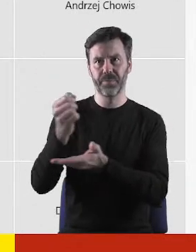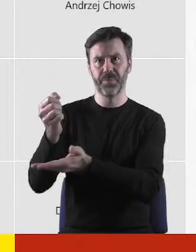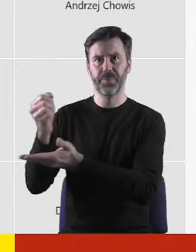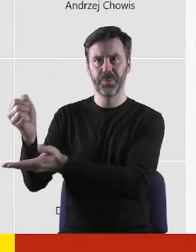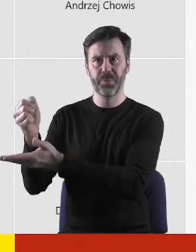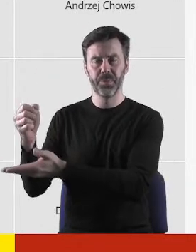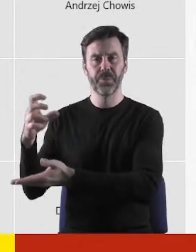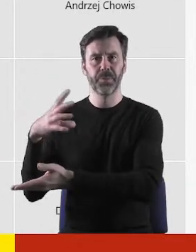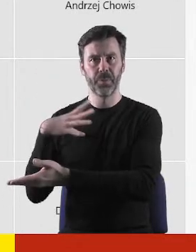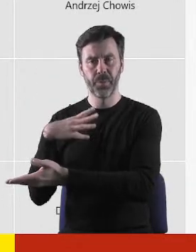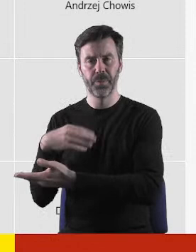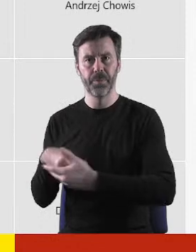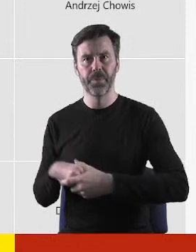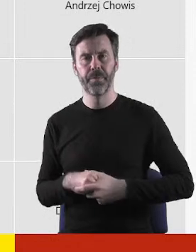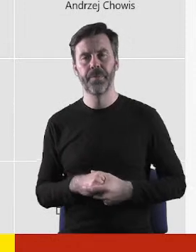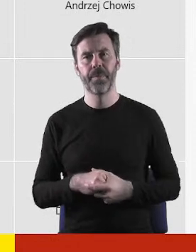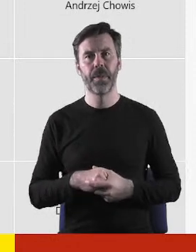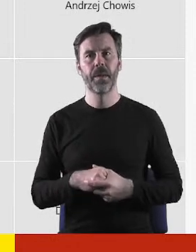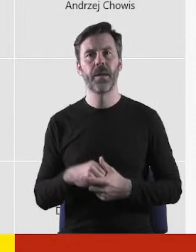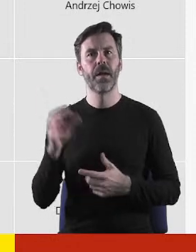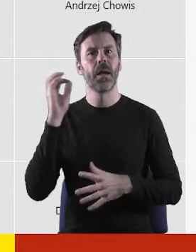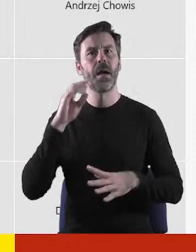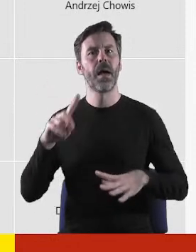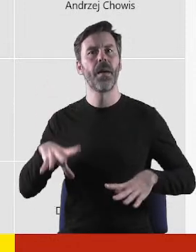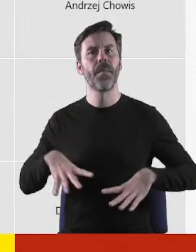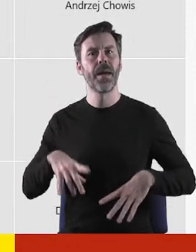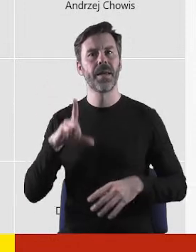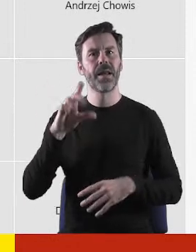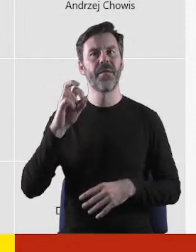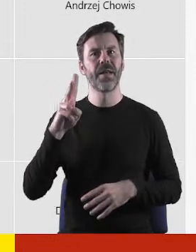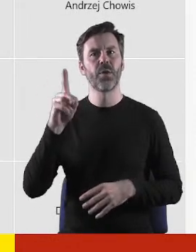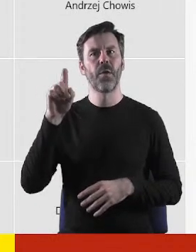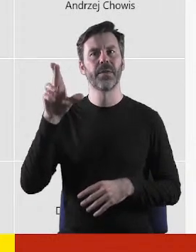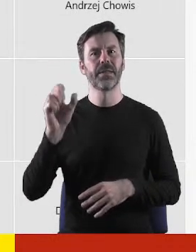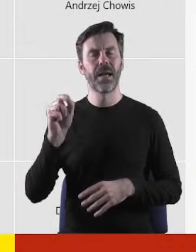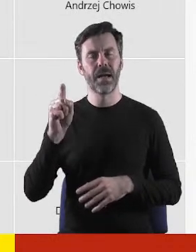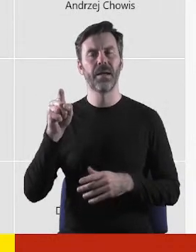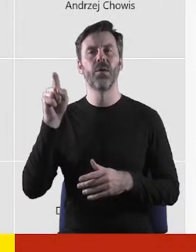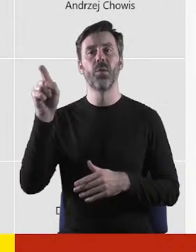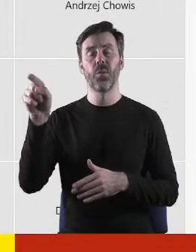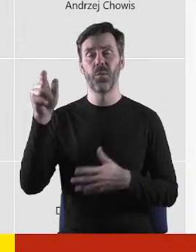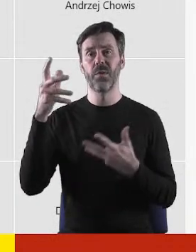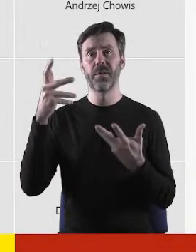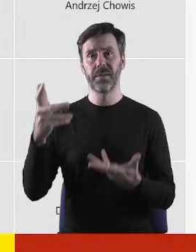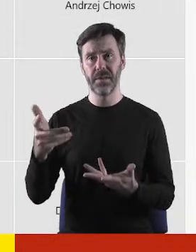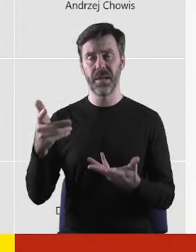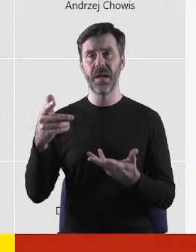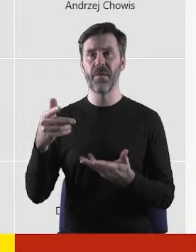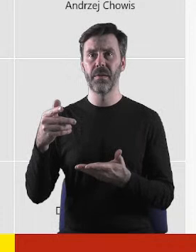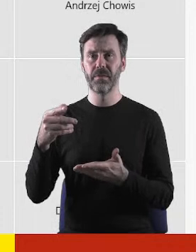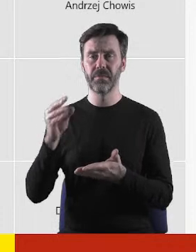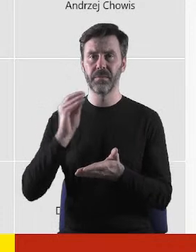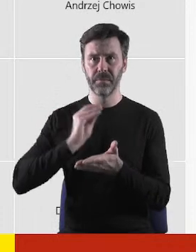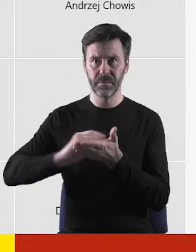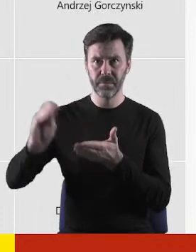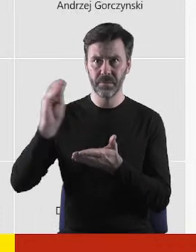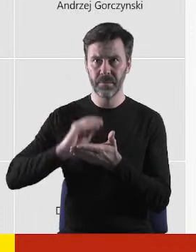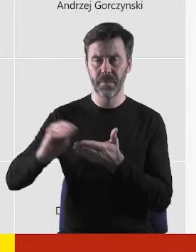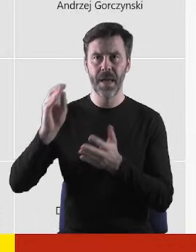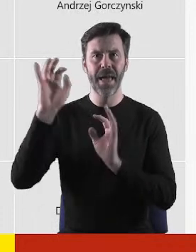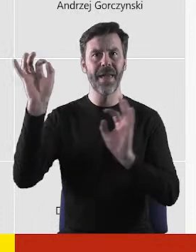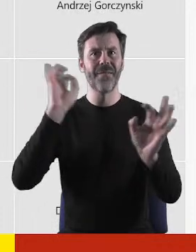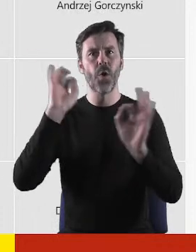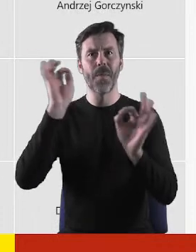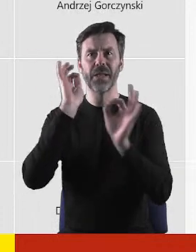ponieważ Pani Radna Lewandowska wystąpiła już z prośbą o przesłanie pisemnej, szczegółowej informacji.